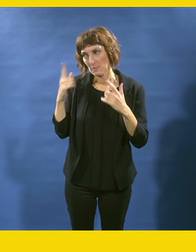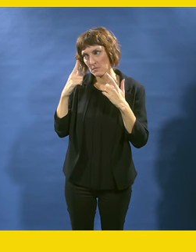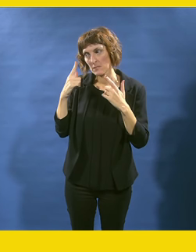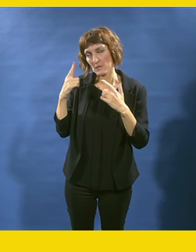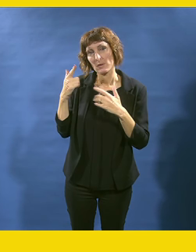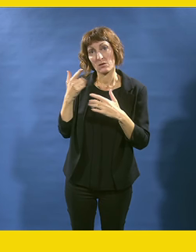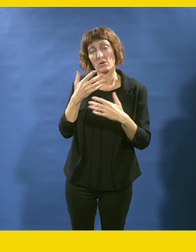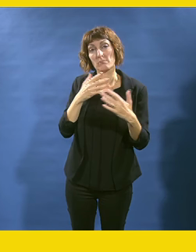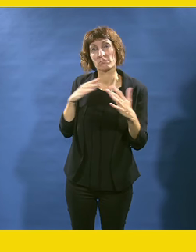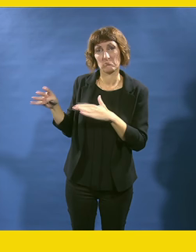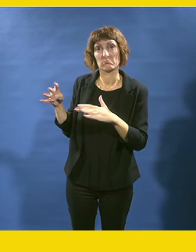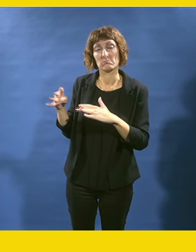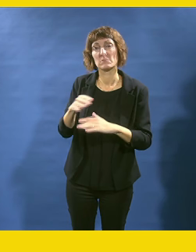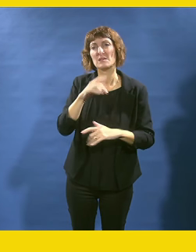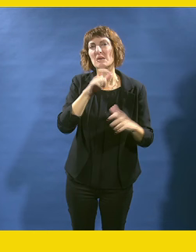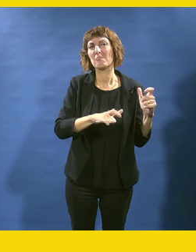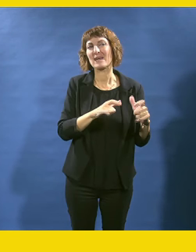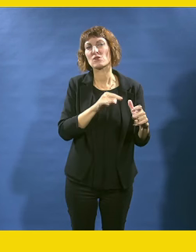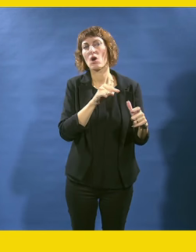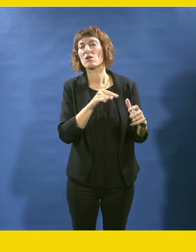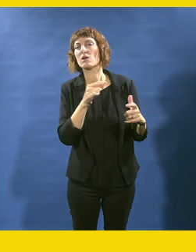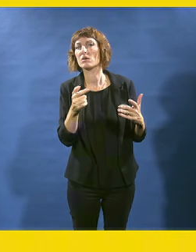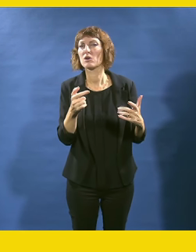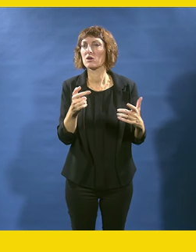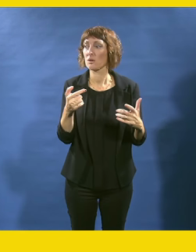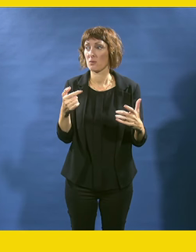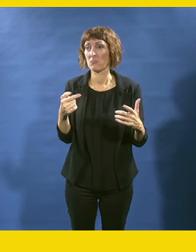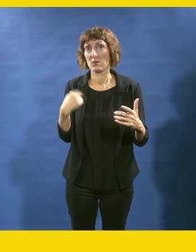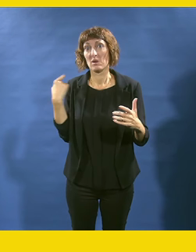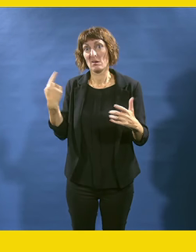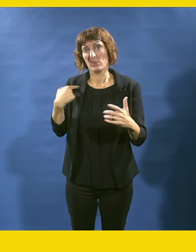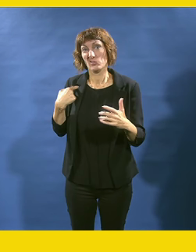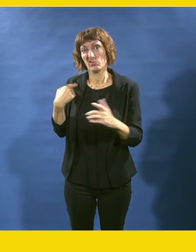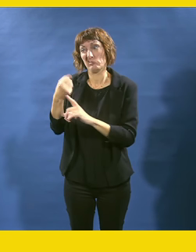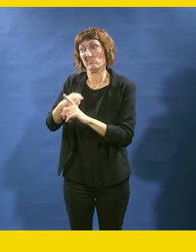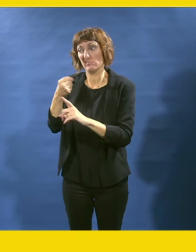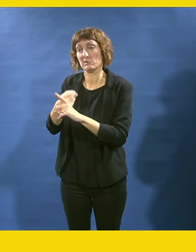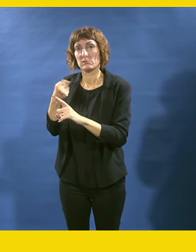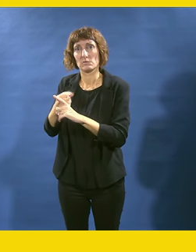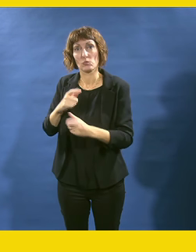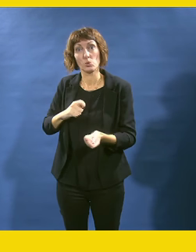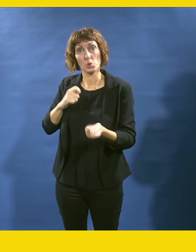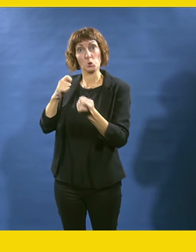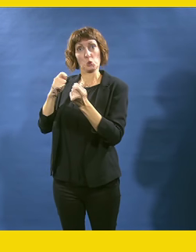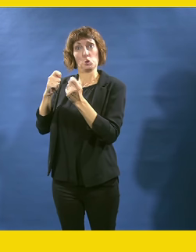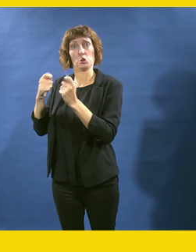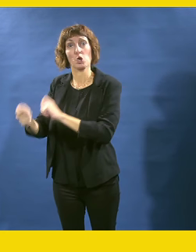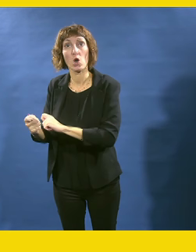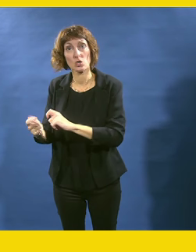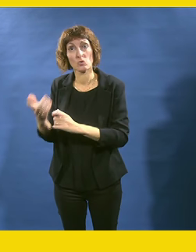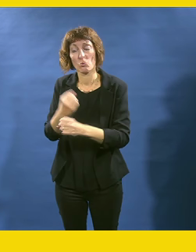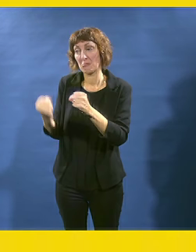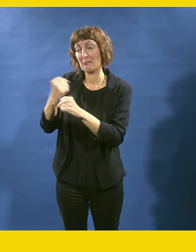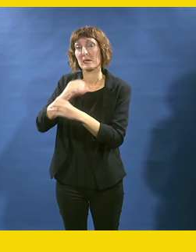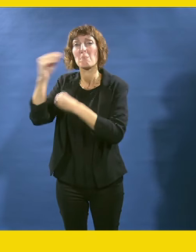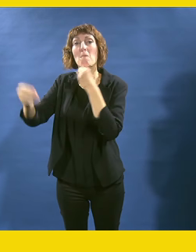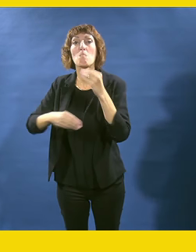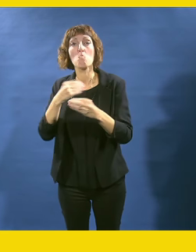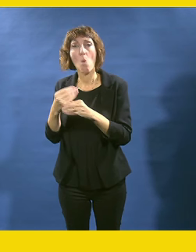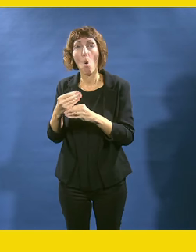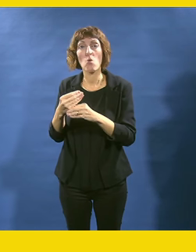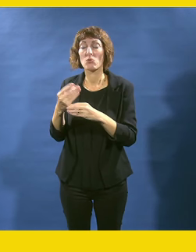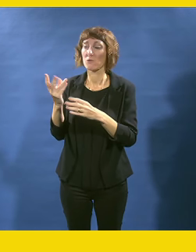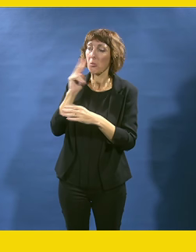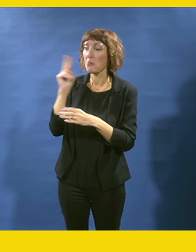énervé celles et ceux qui ne veulent pas que nous bâtissions un monde où, quelle que soit son identité de genre, son orientation sexuelle, on